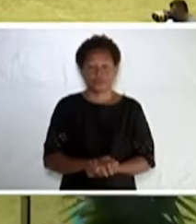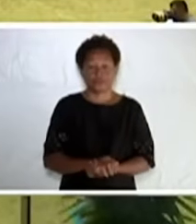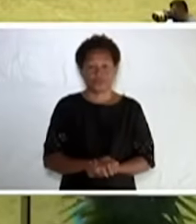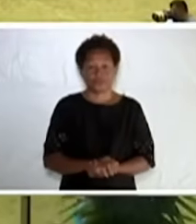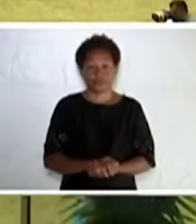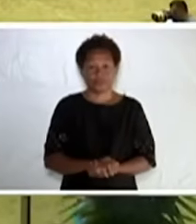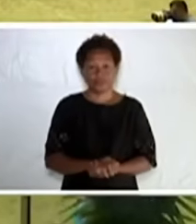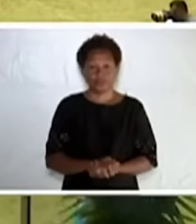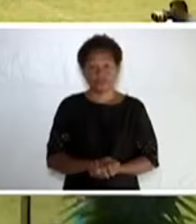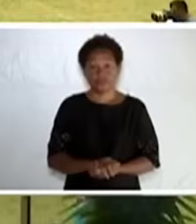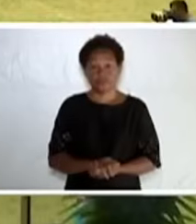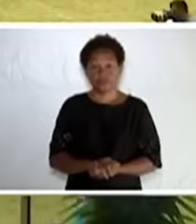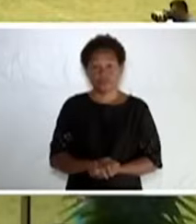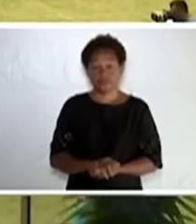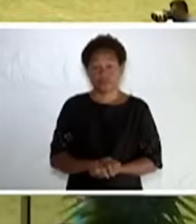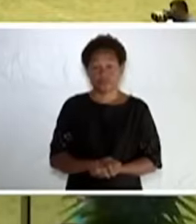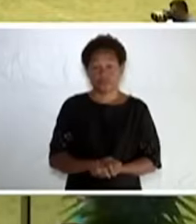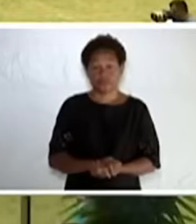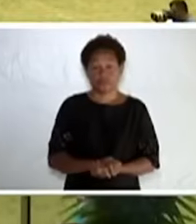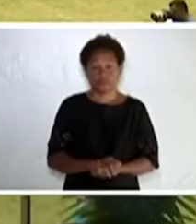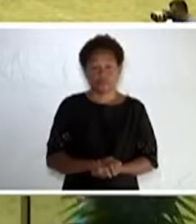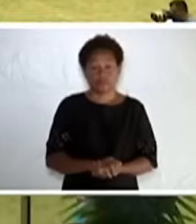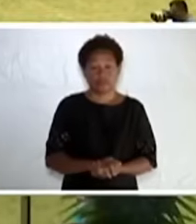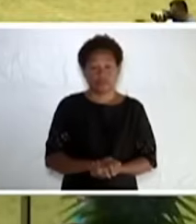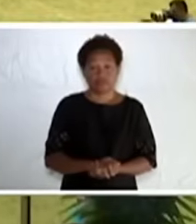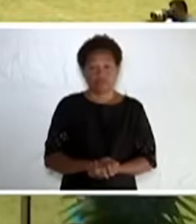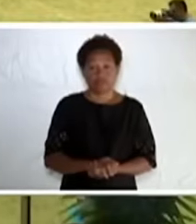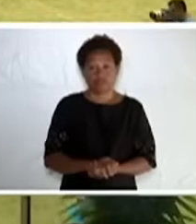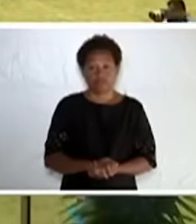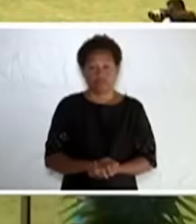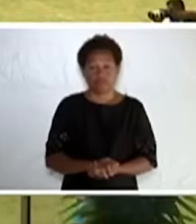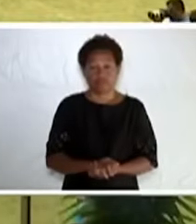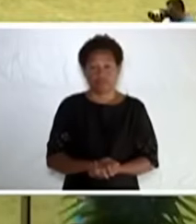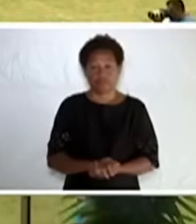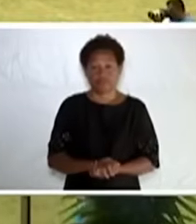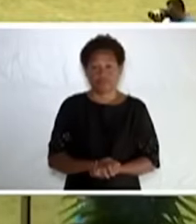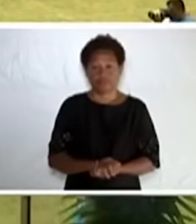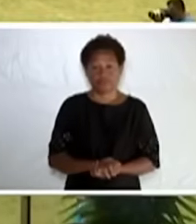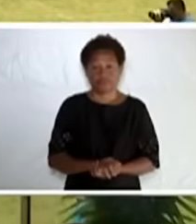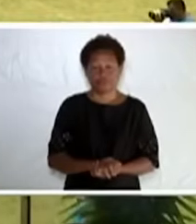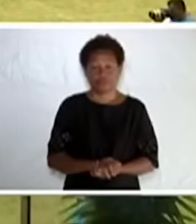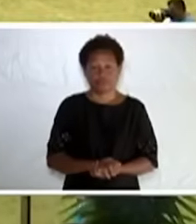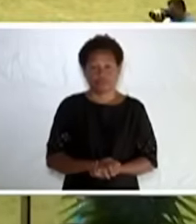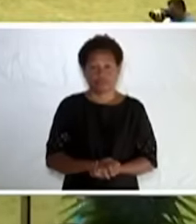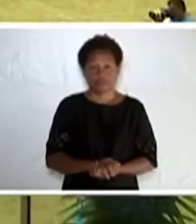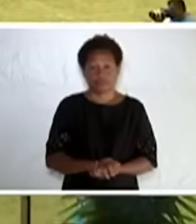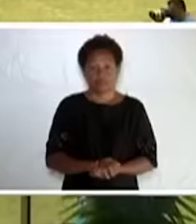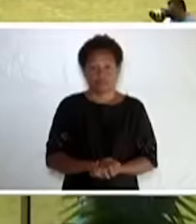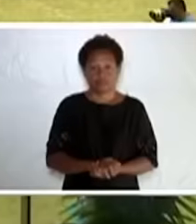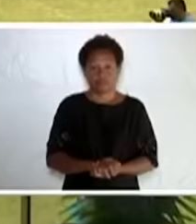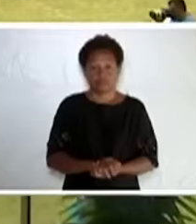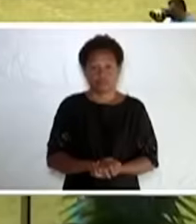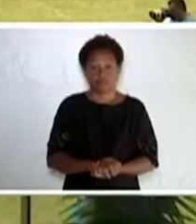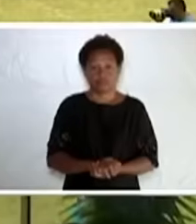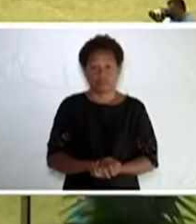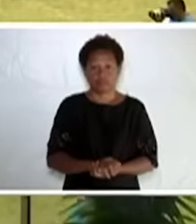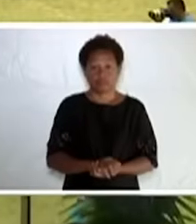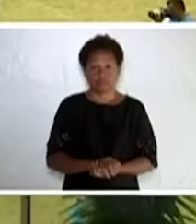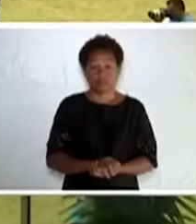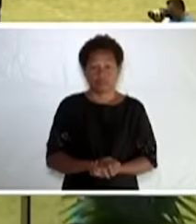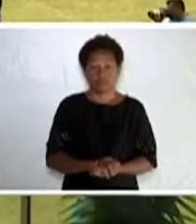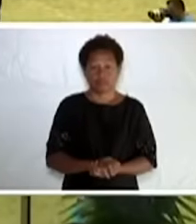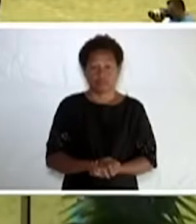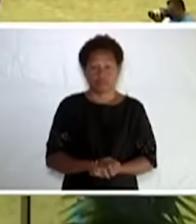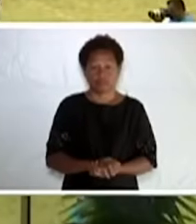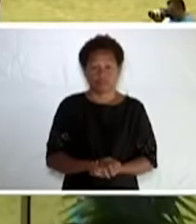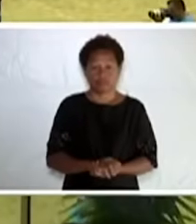दांव पर लगाया है, अब हमारे बीच नहीं, लेकिन वो हमारे बीच हमेशा ज़िंदा रहेंगे। और बस थोड़ी ही देर में पहुंचने वाले हैं हिज